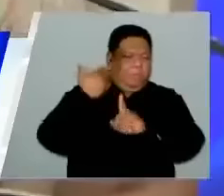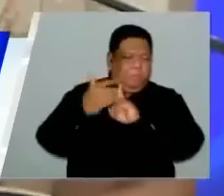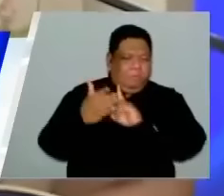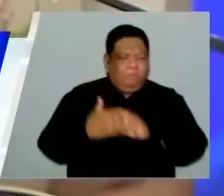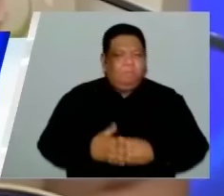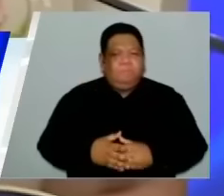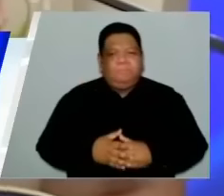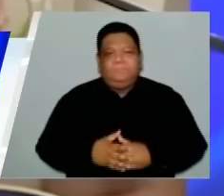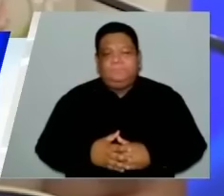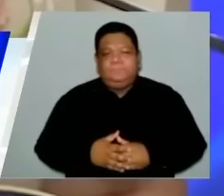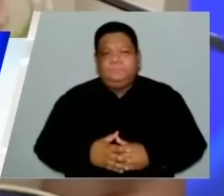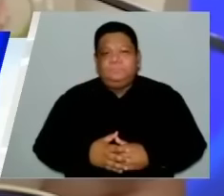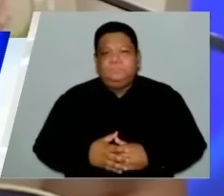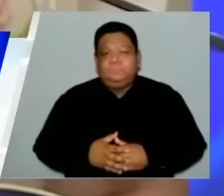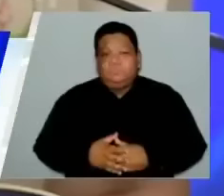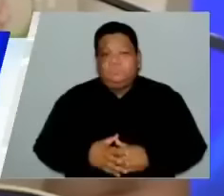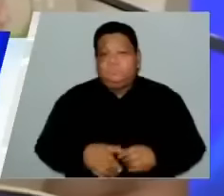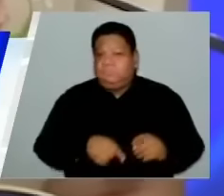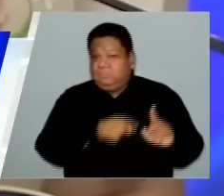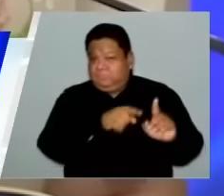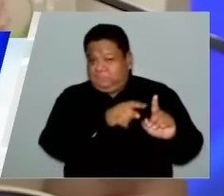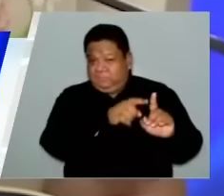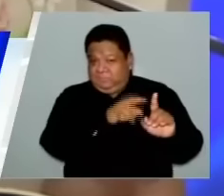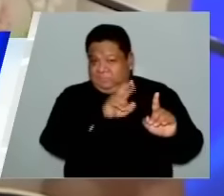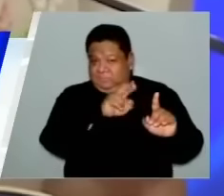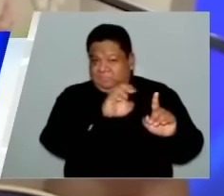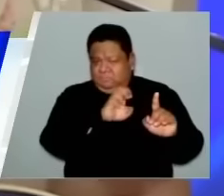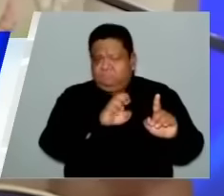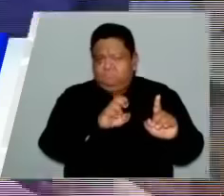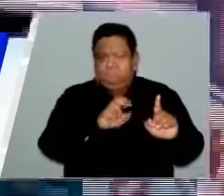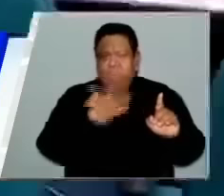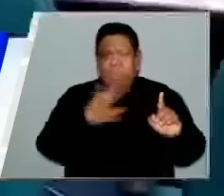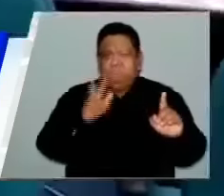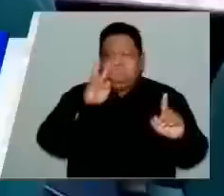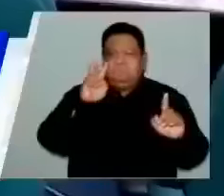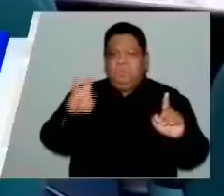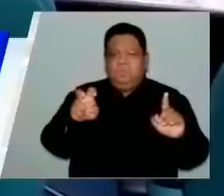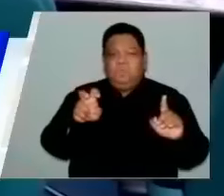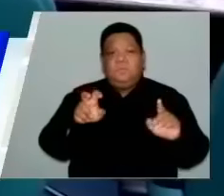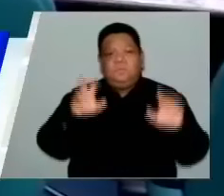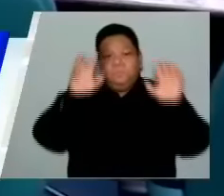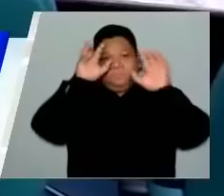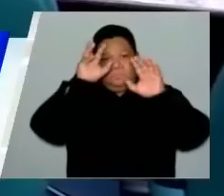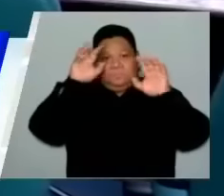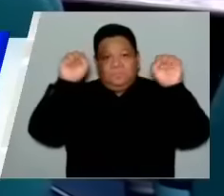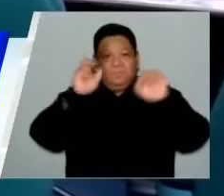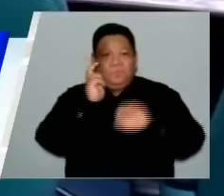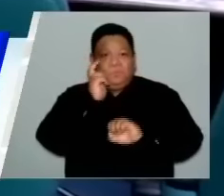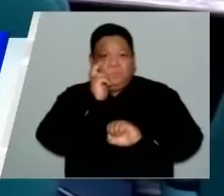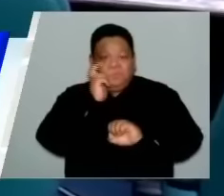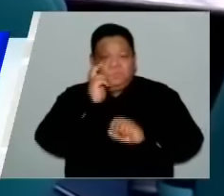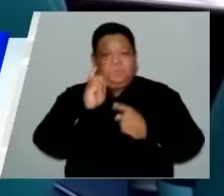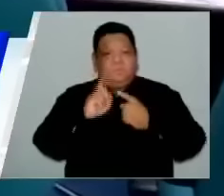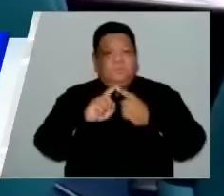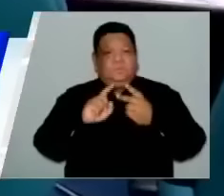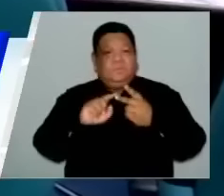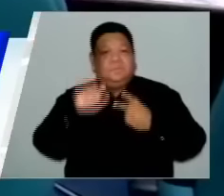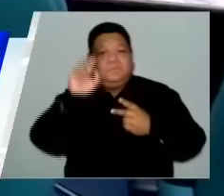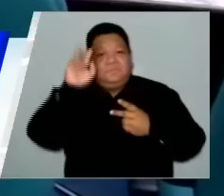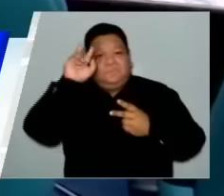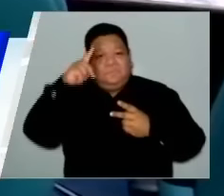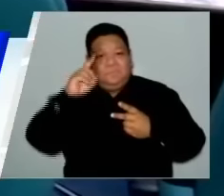sina dating Pangulong Rodrigo Duterte at Vice President Sara Duterte. Minsan po pumupunta din po doon si